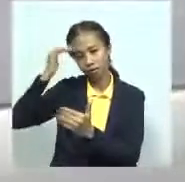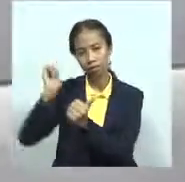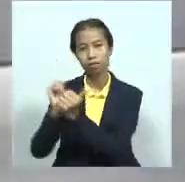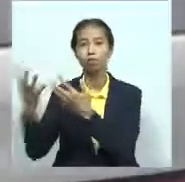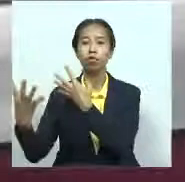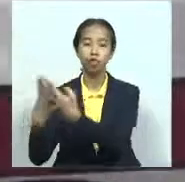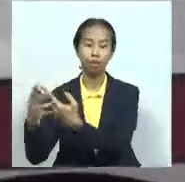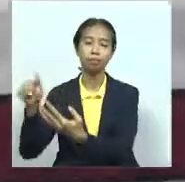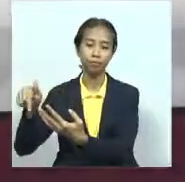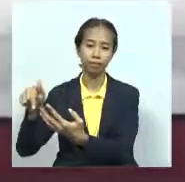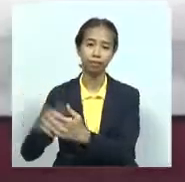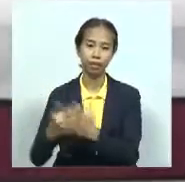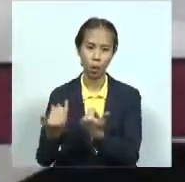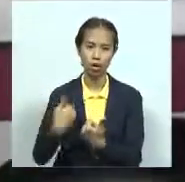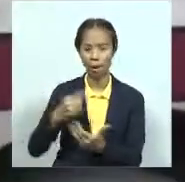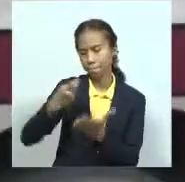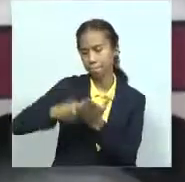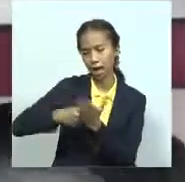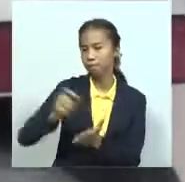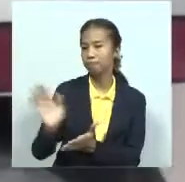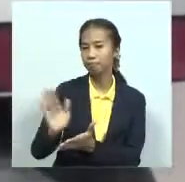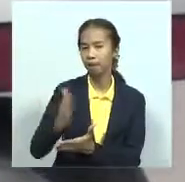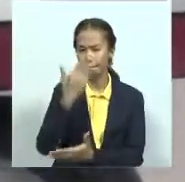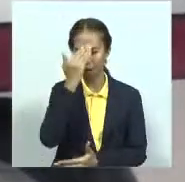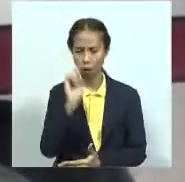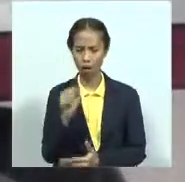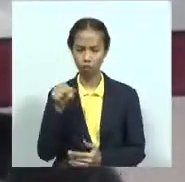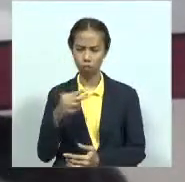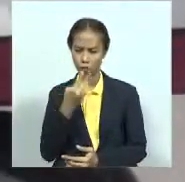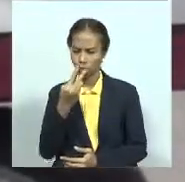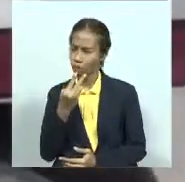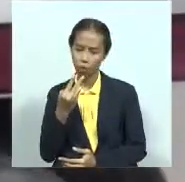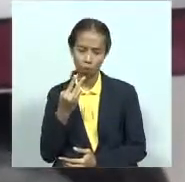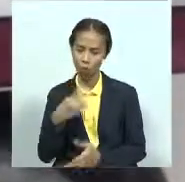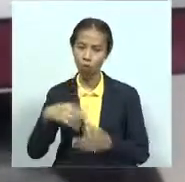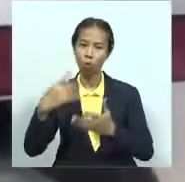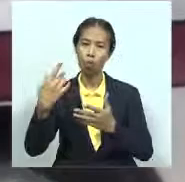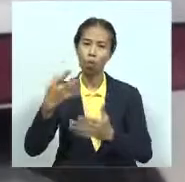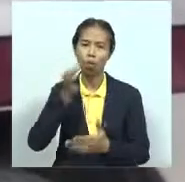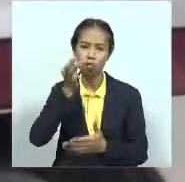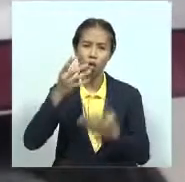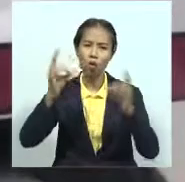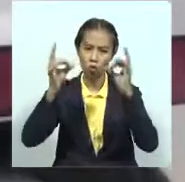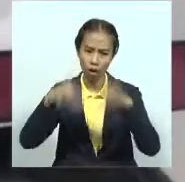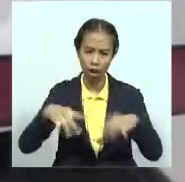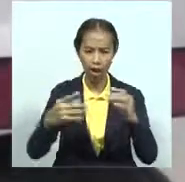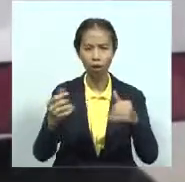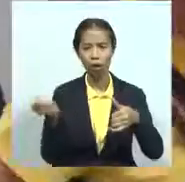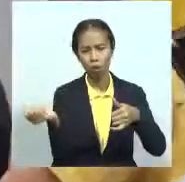านสอบสวนยื่นคัดค้านการประกันตัวนะคะเนื่องจากเห็นว่าเป็นคดีอุกฉกรรจ์อัตราโทษสูง